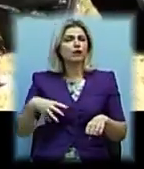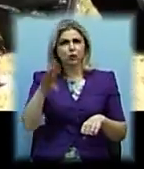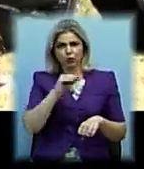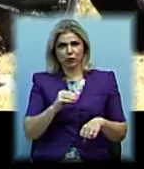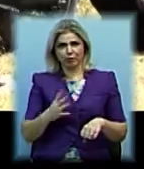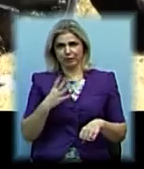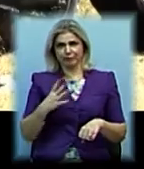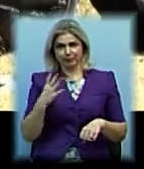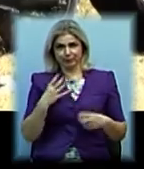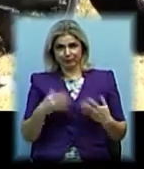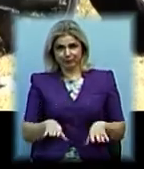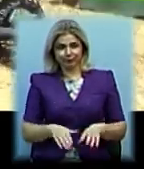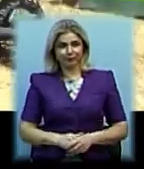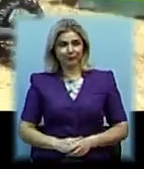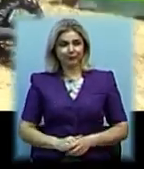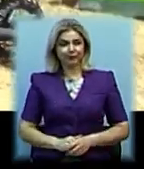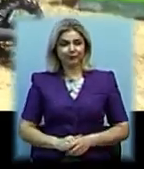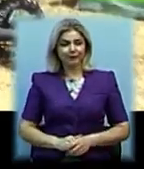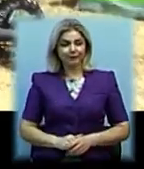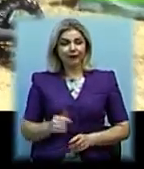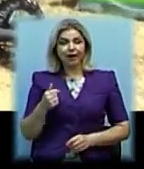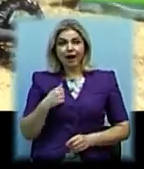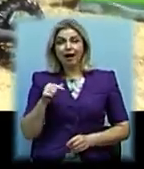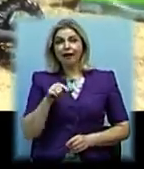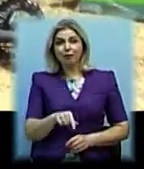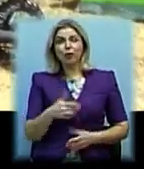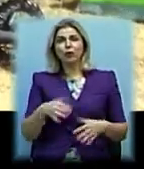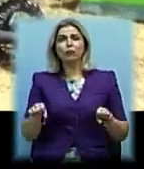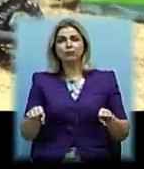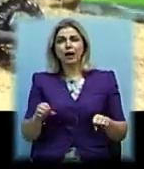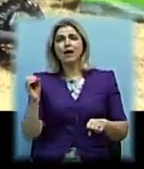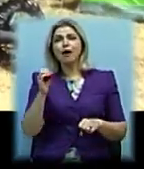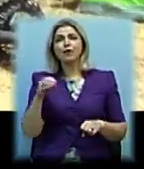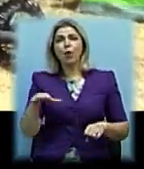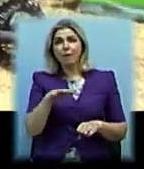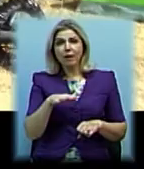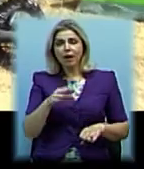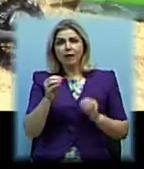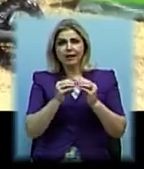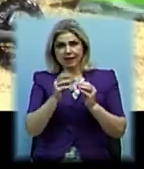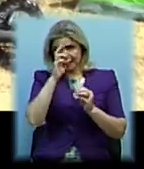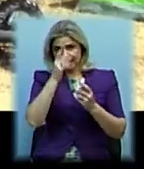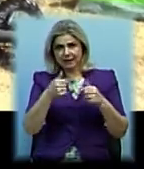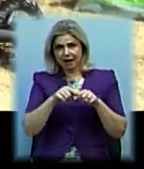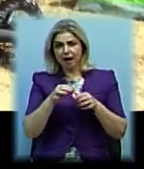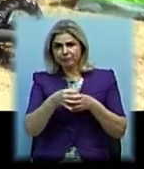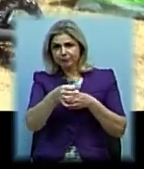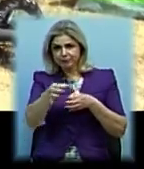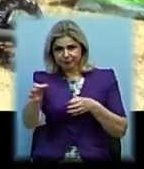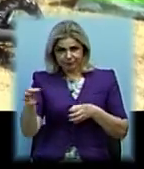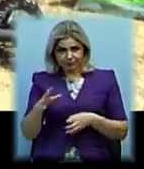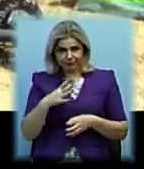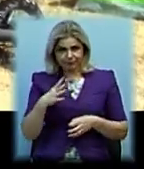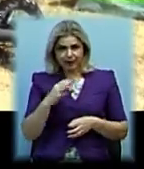всюди. От, я по ньому проїхав вже в Європі 10 країн. От, і тут